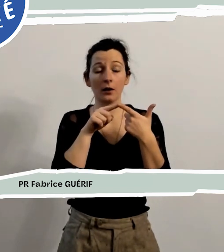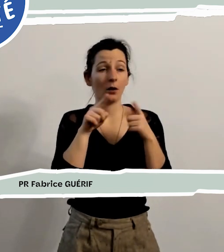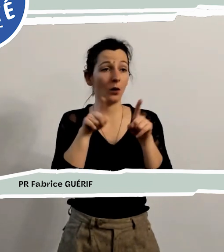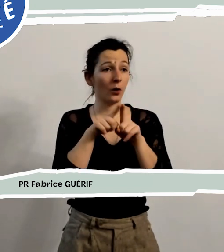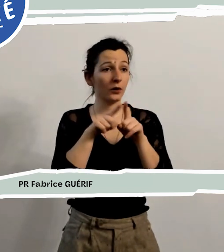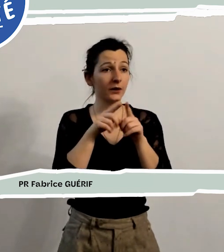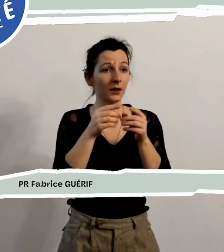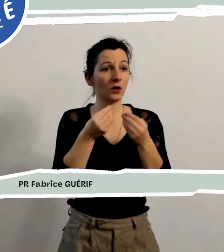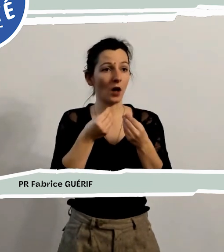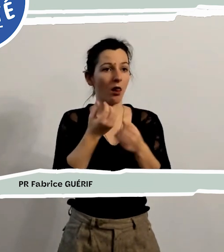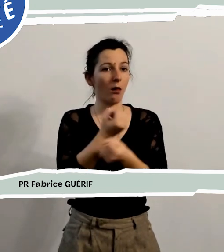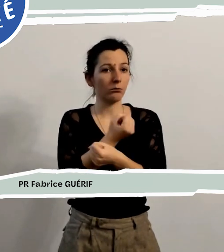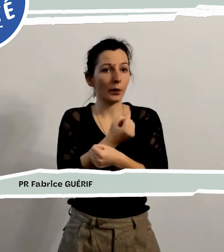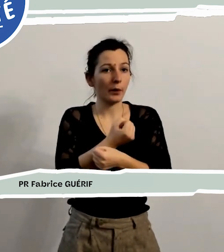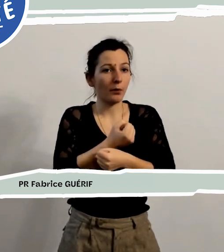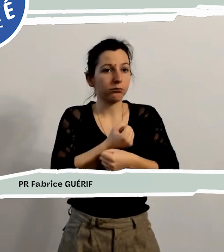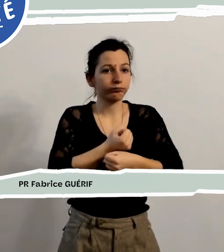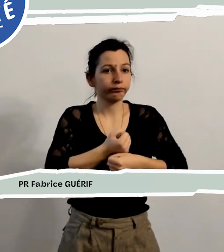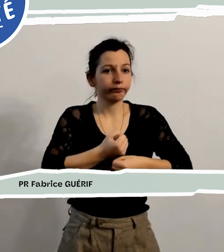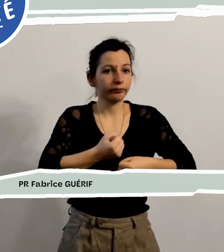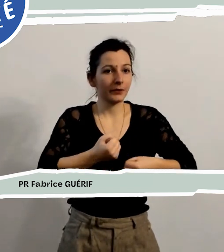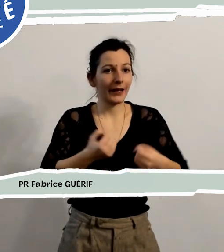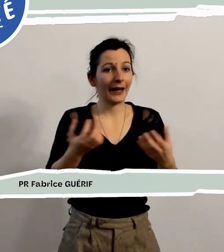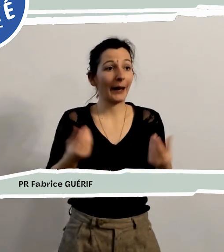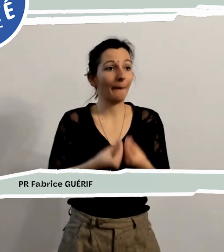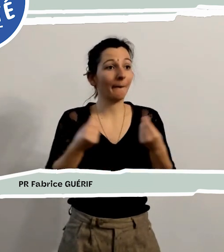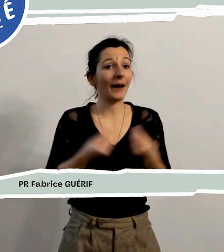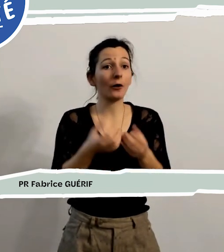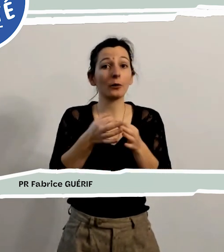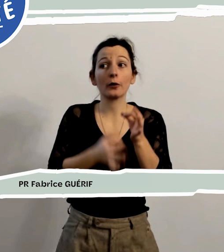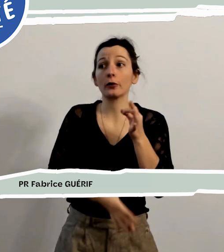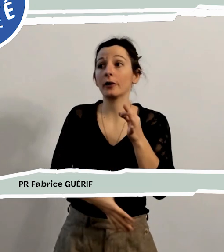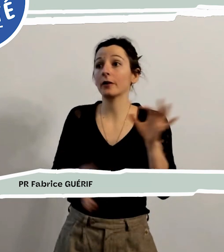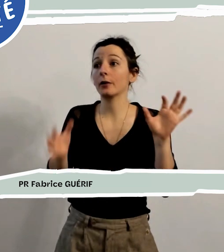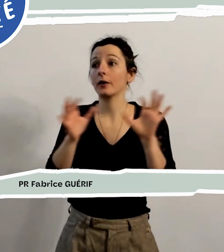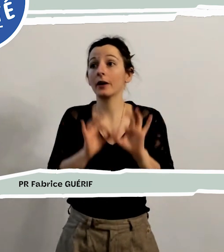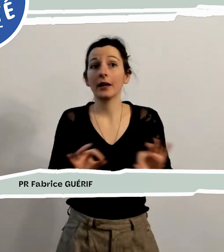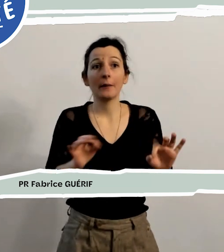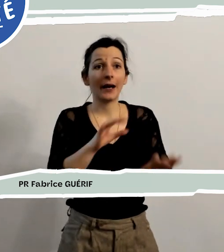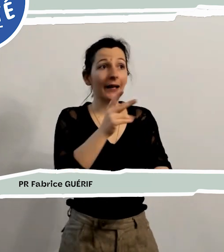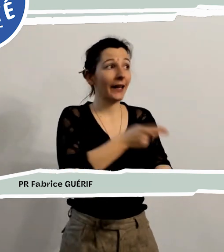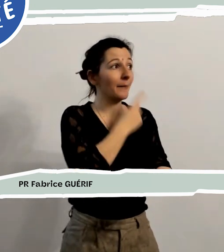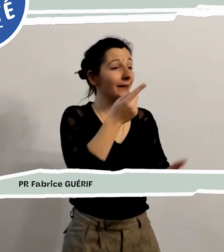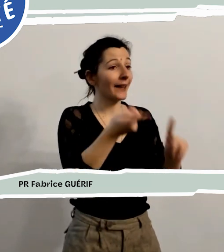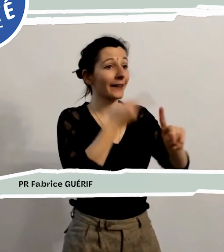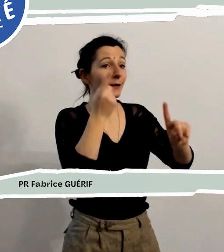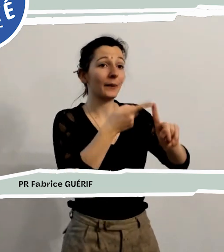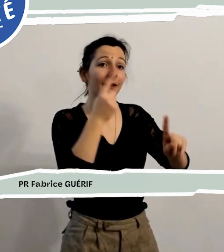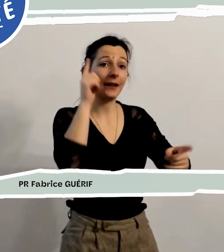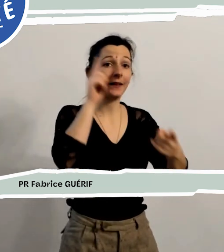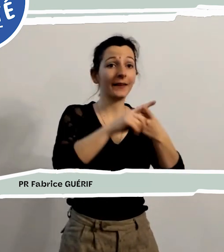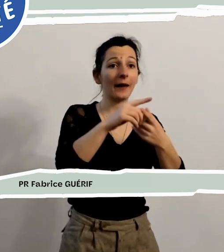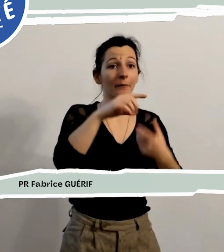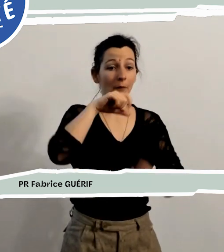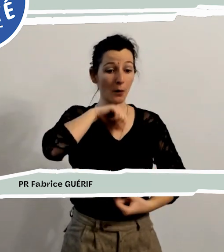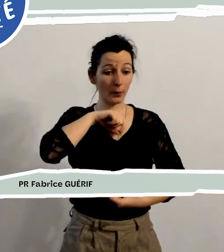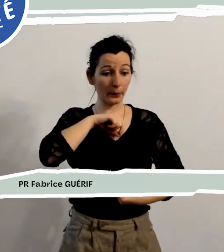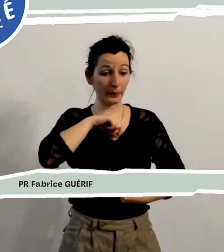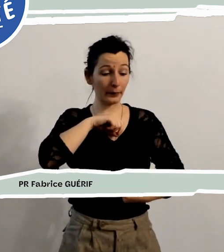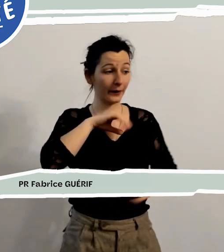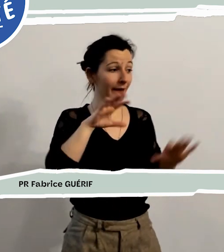énormément grossir. Et malheureusement, je n'ai toujours pas trouvé d'endocrinologue qui pourrait prendre soin de